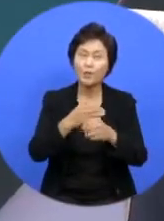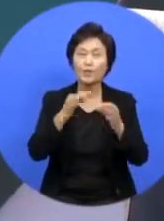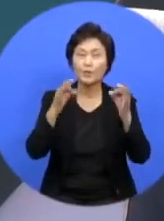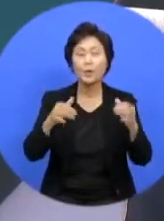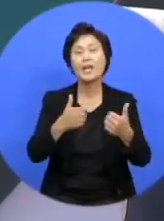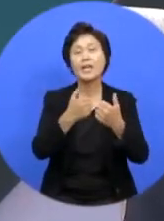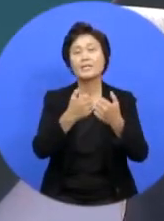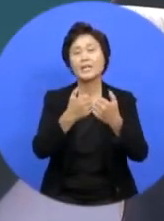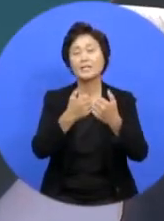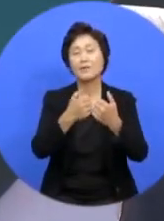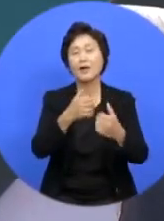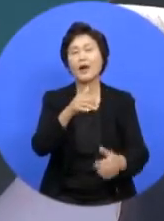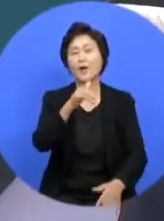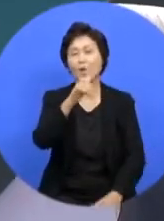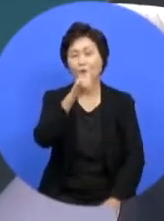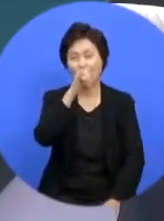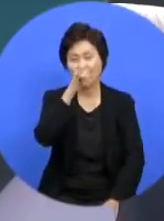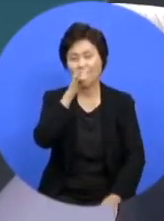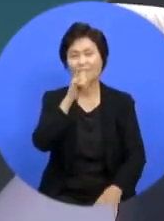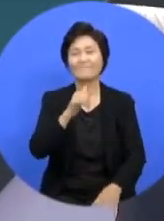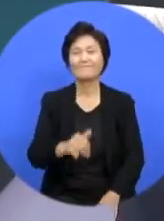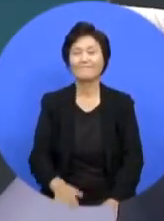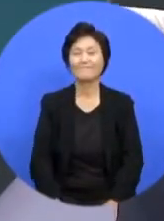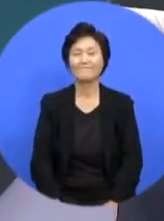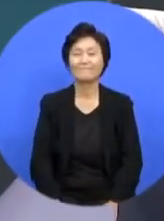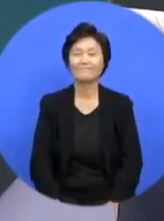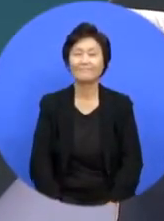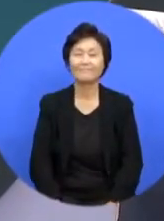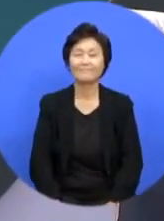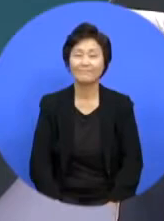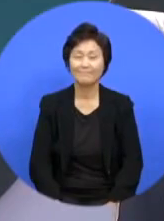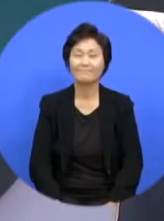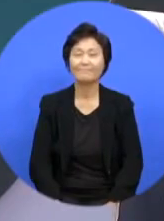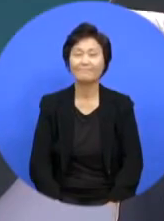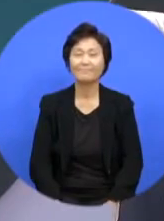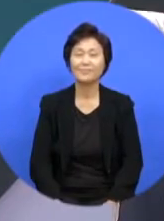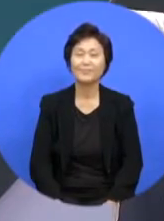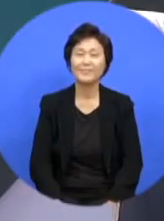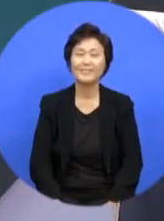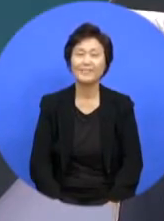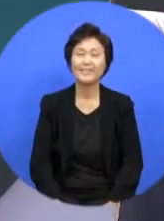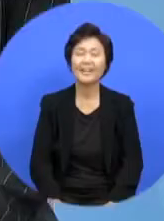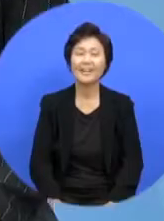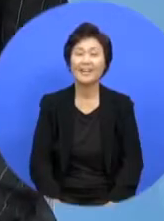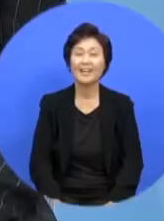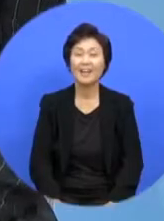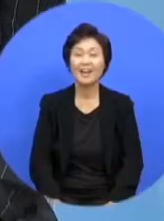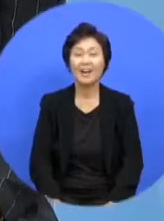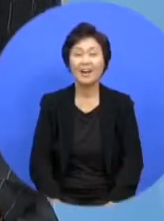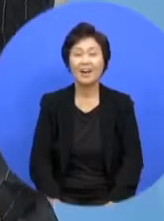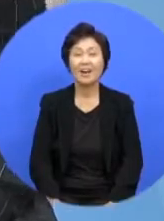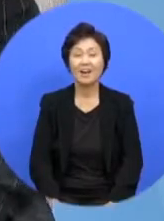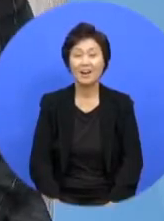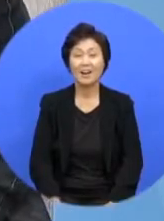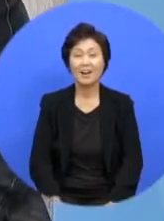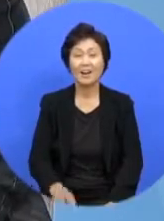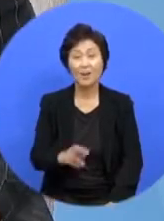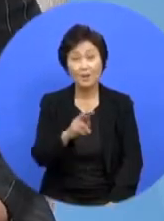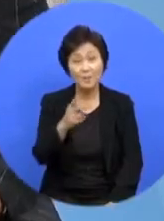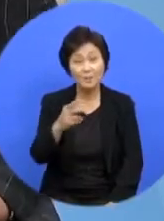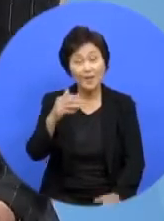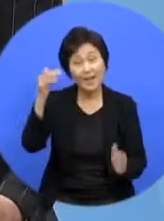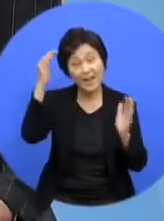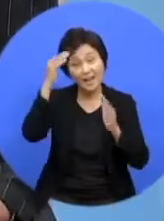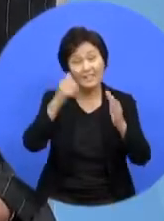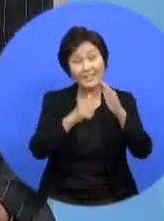맡고 있는 데이비 김입니다. 네, 네, 반갑습니다. 네. 재미교 네. 포획 그죠? 네. 네. 네. 네. 예, 잘 나오셨어요. 야, 우리 학생